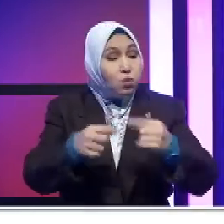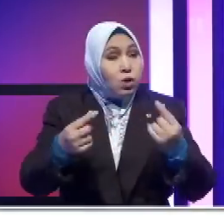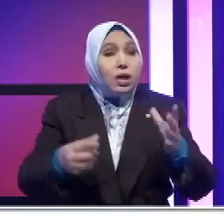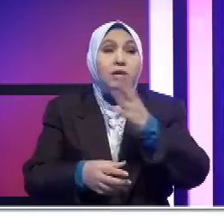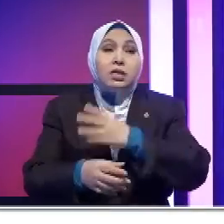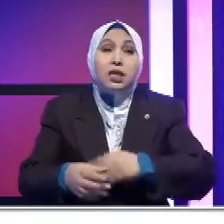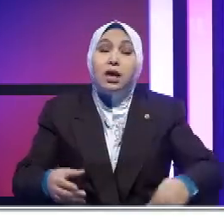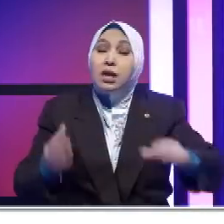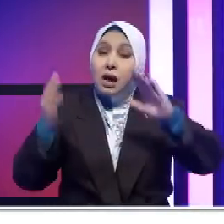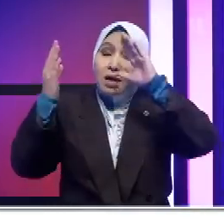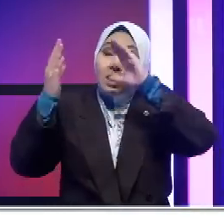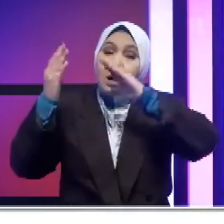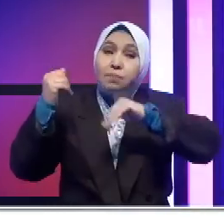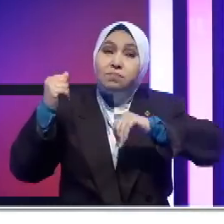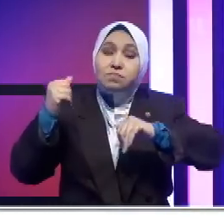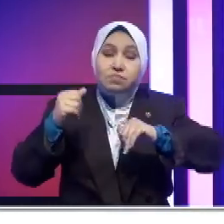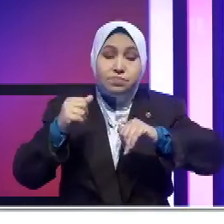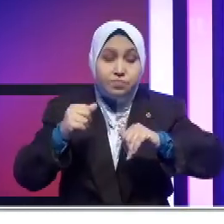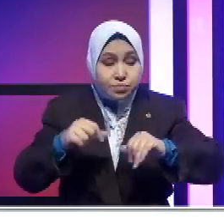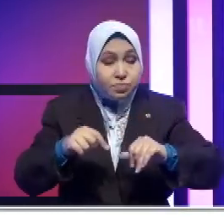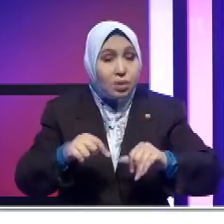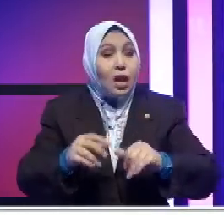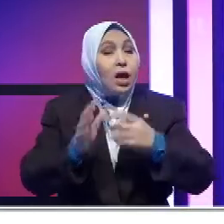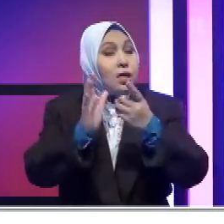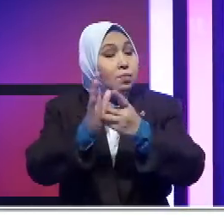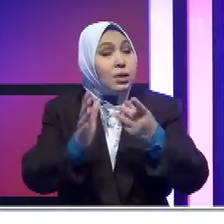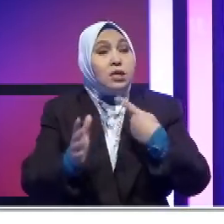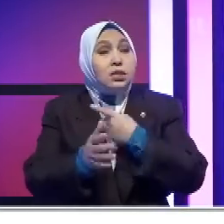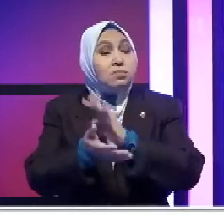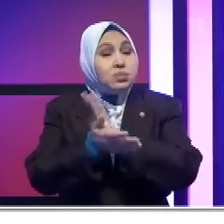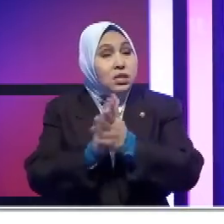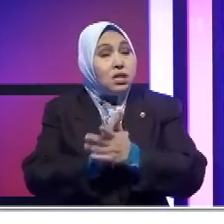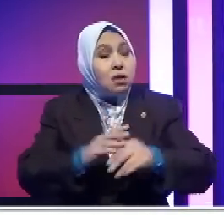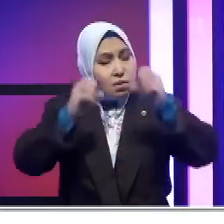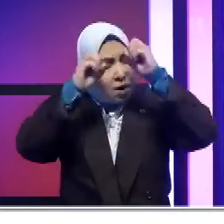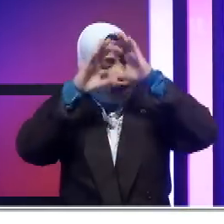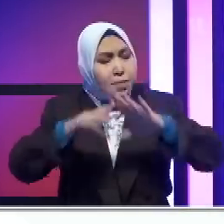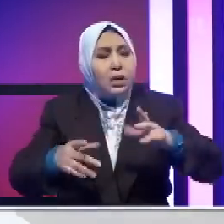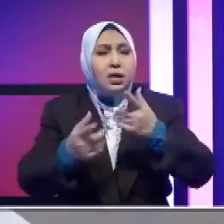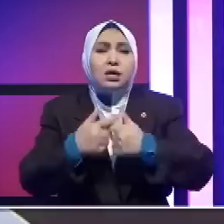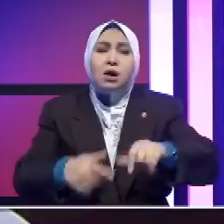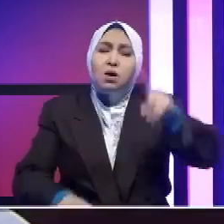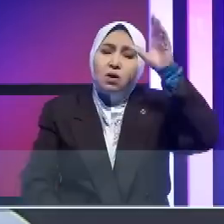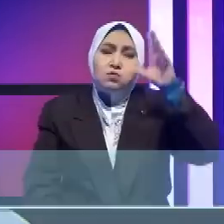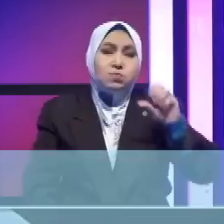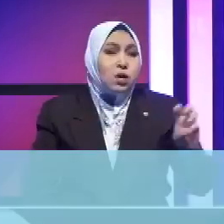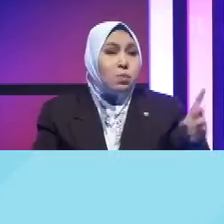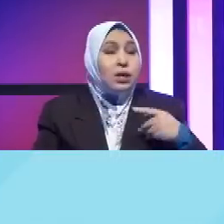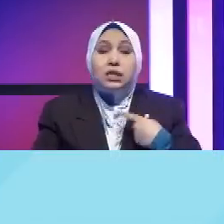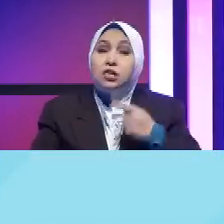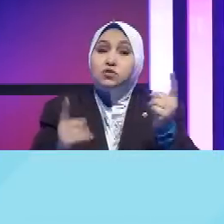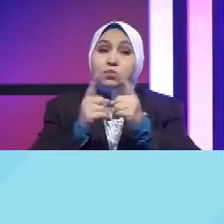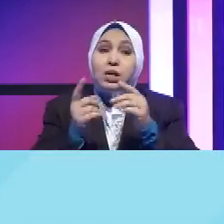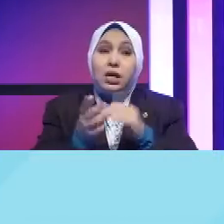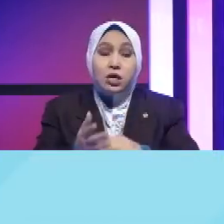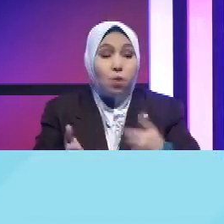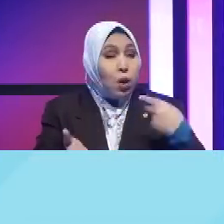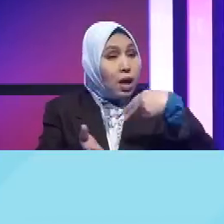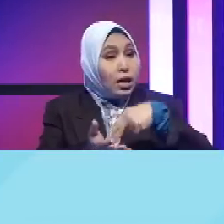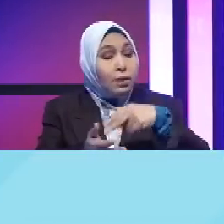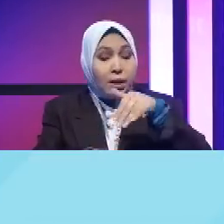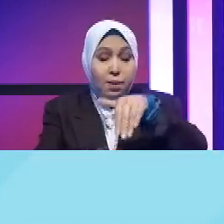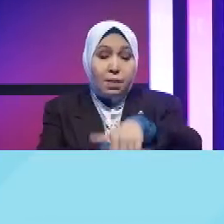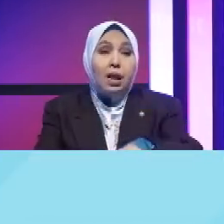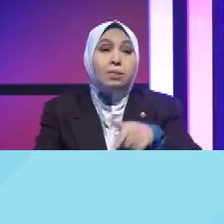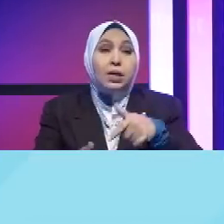dan moga-moga infak kita itu menjadi asbab rahmat daripada Allah Subhanahu Wa Taala. Kita bertemu lagi dalam ulangan pada malam